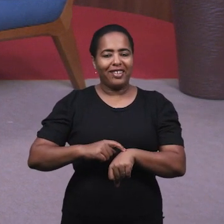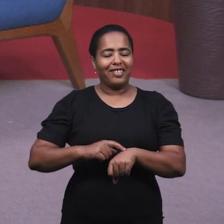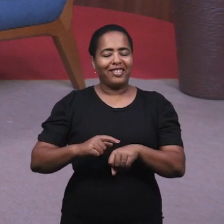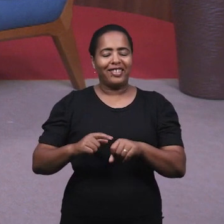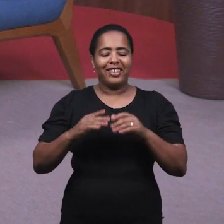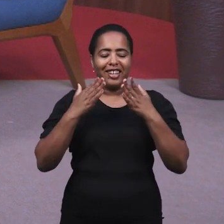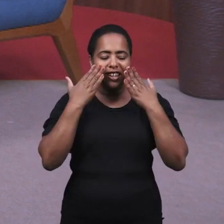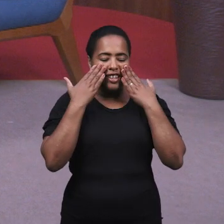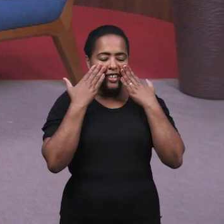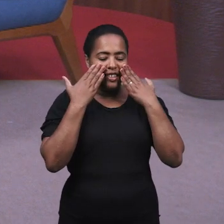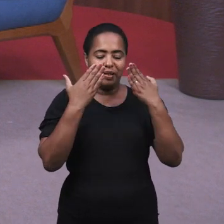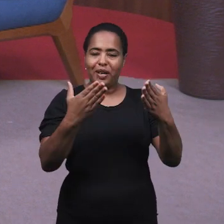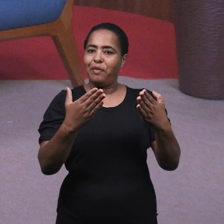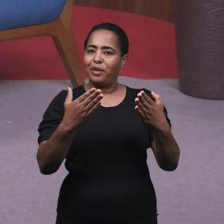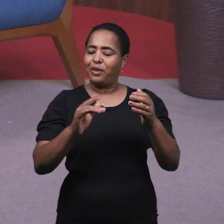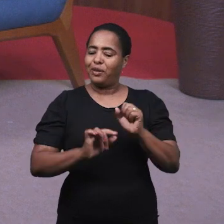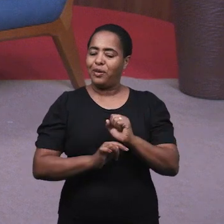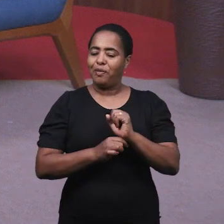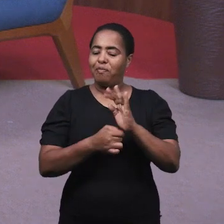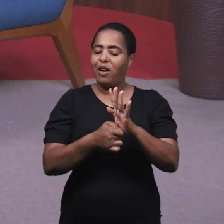l'appelant par son prénom.